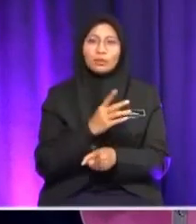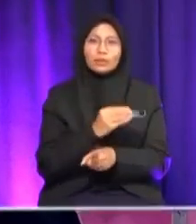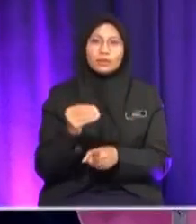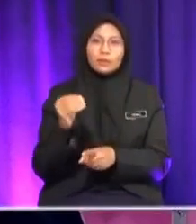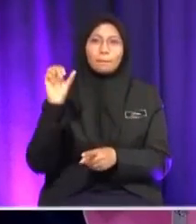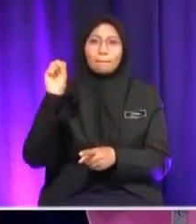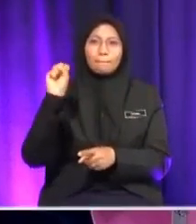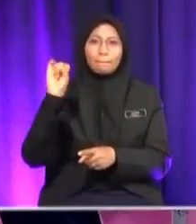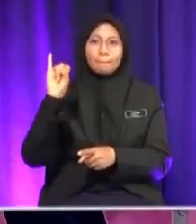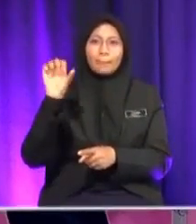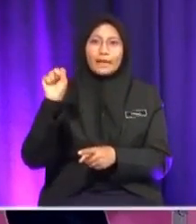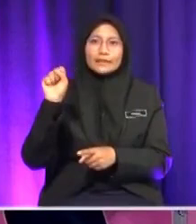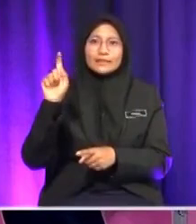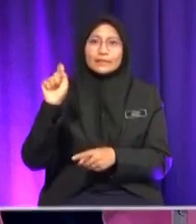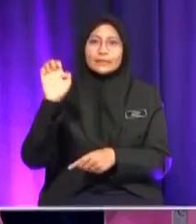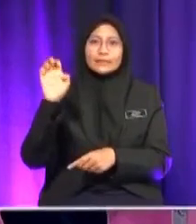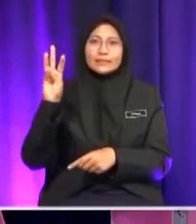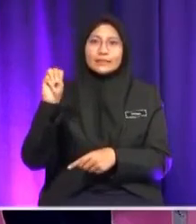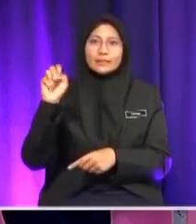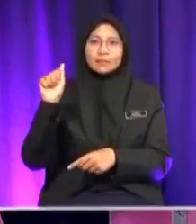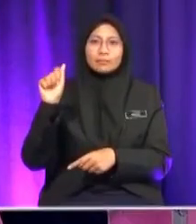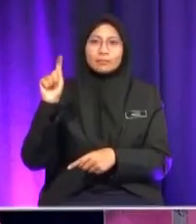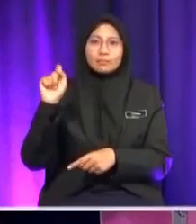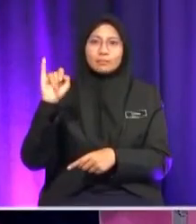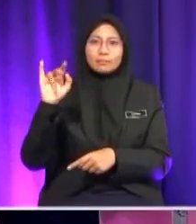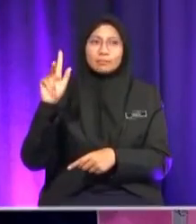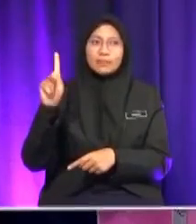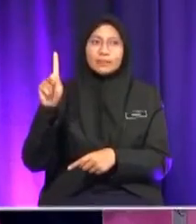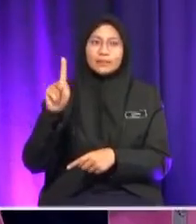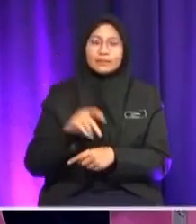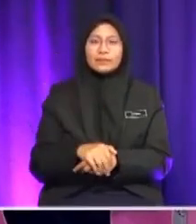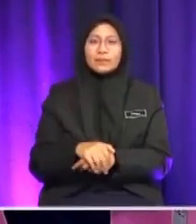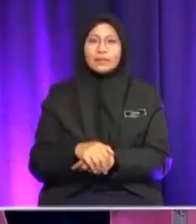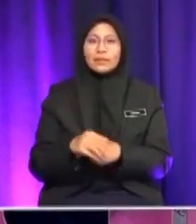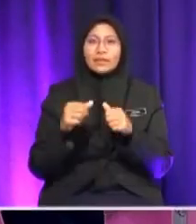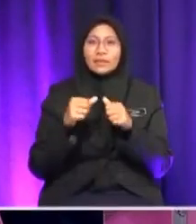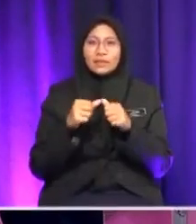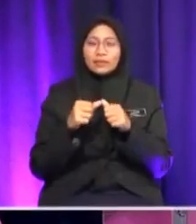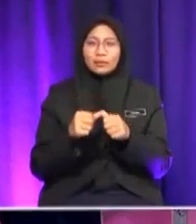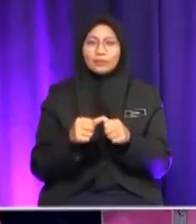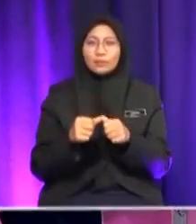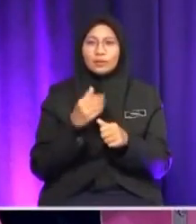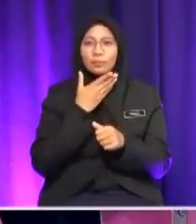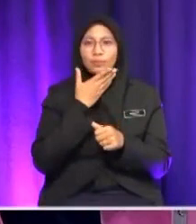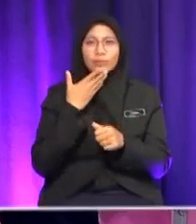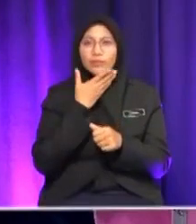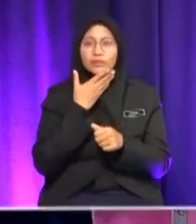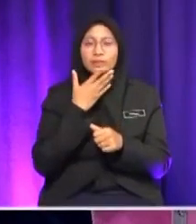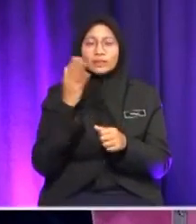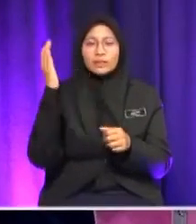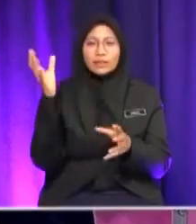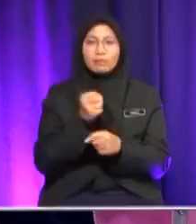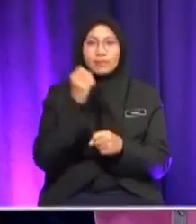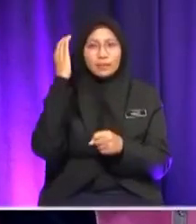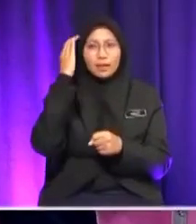ya, dalam semua subjek pengurusan kewangan telah pun diselitkan agar golongan muda generasi akan